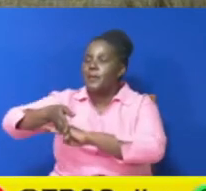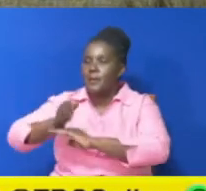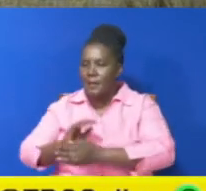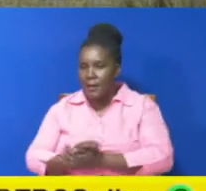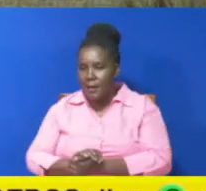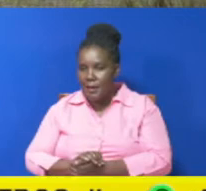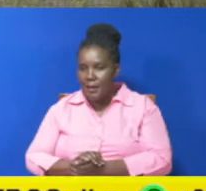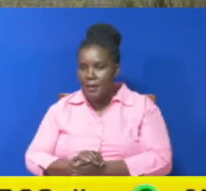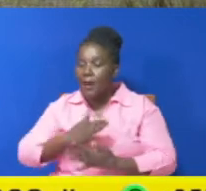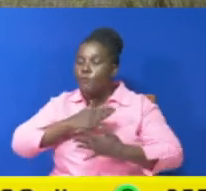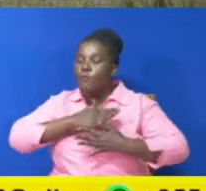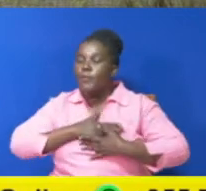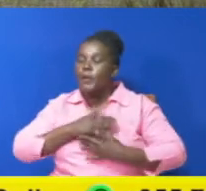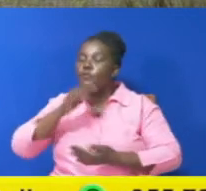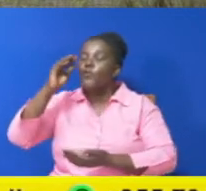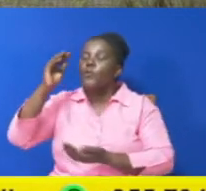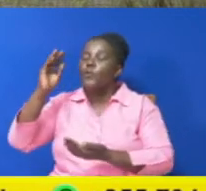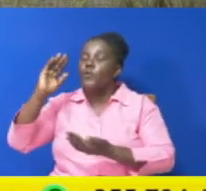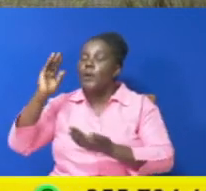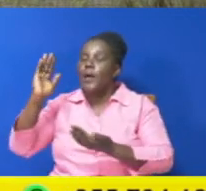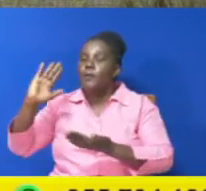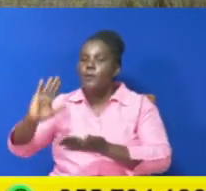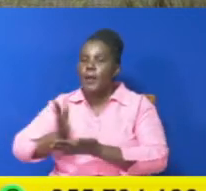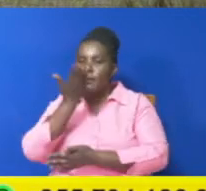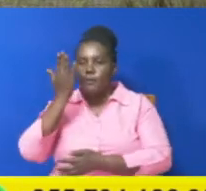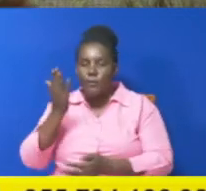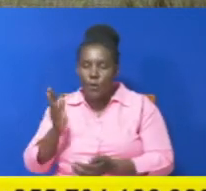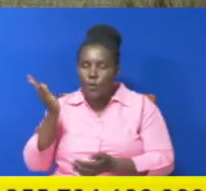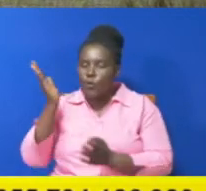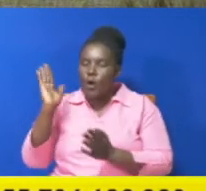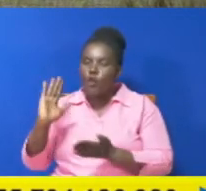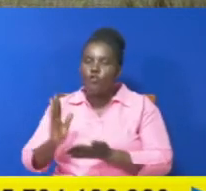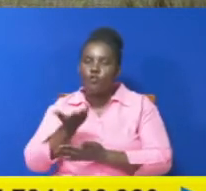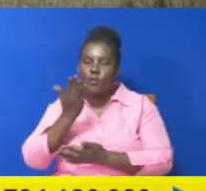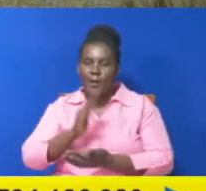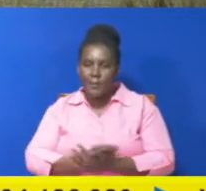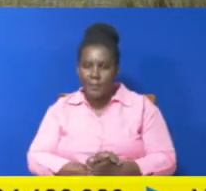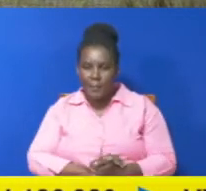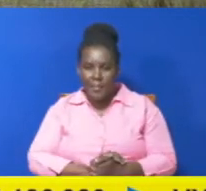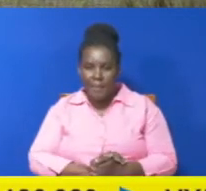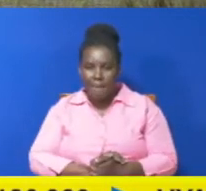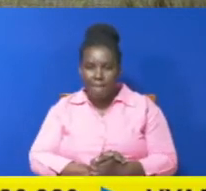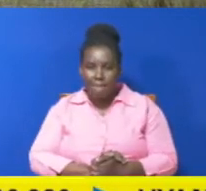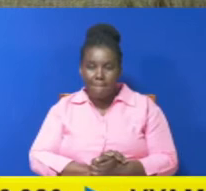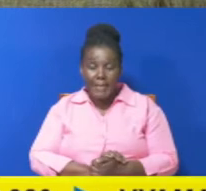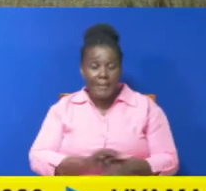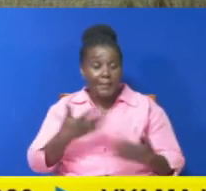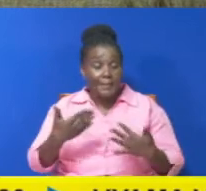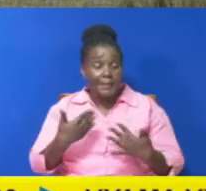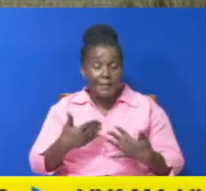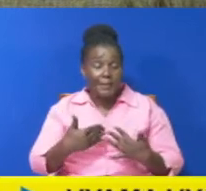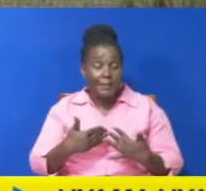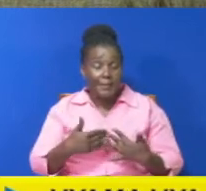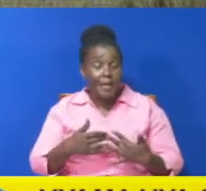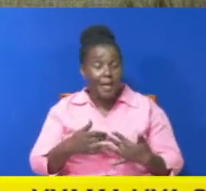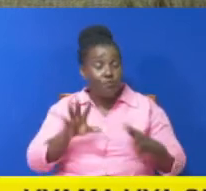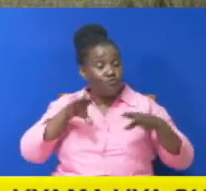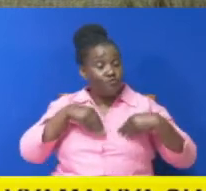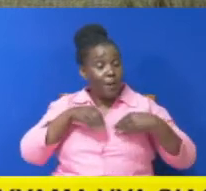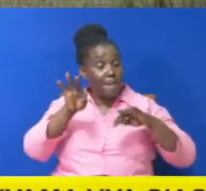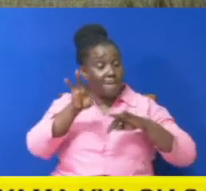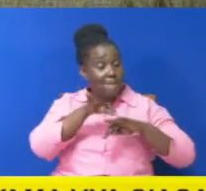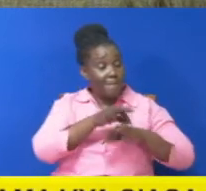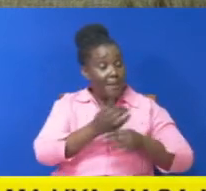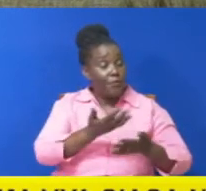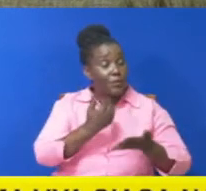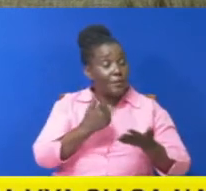upendo. Wanasema sisi pamoja na tunapendana bwana. Wewe fanya maisha yako na mimi nifanye maisha yangu. Kwa tusiingie kwenye ndoa, ya pointi ya pili sasa. Tusiingie kwenye